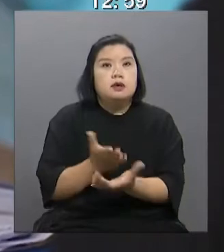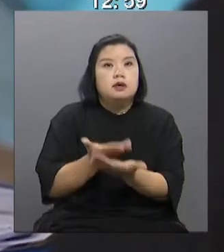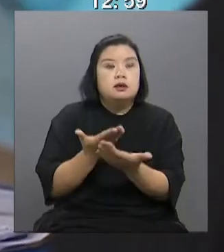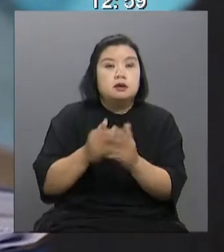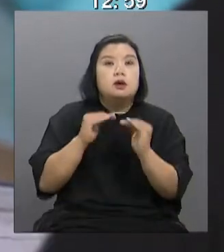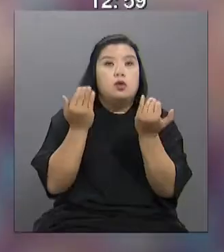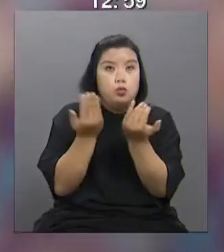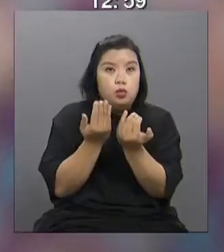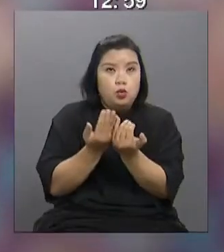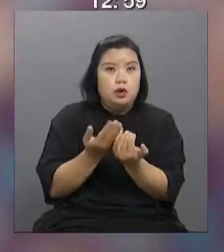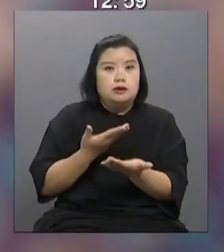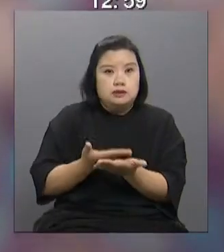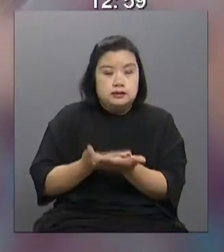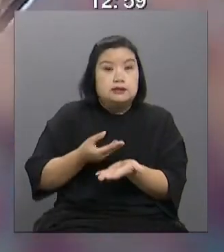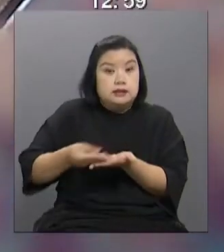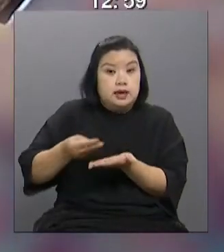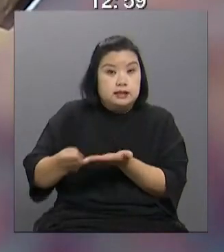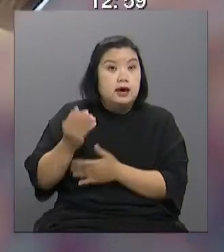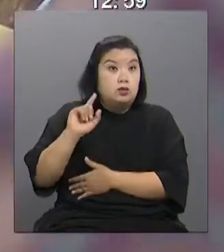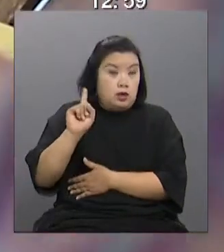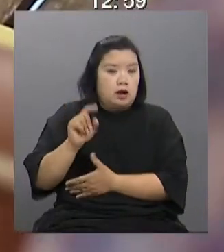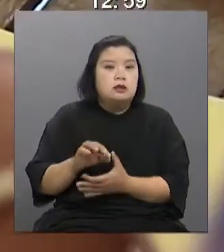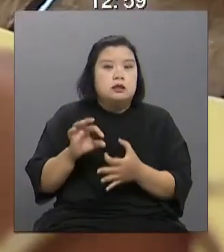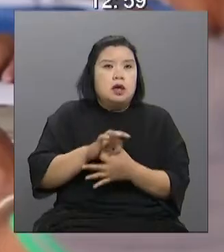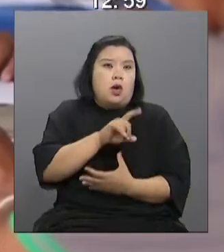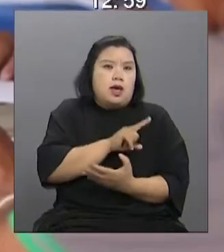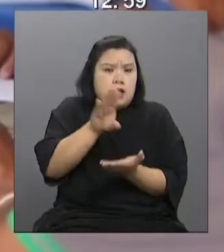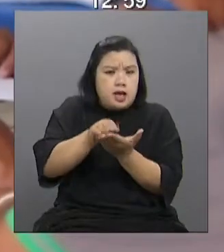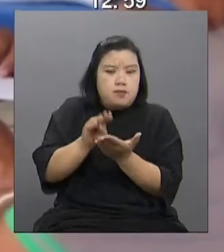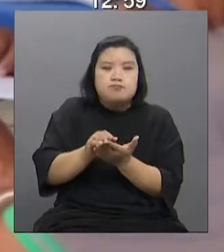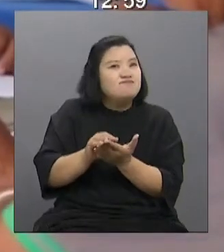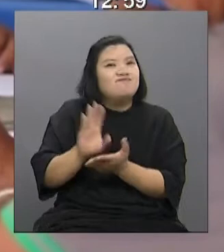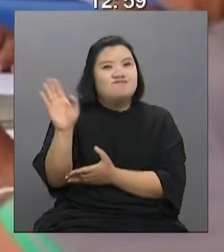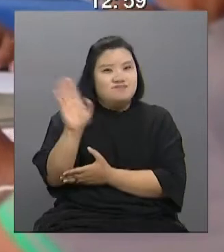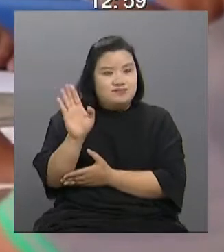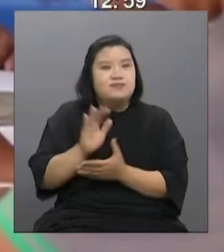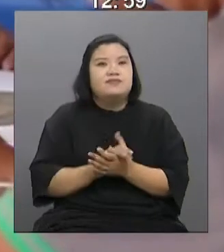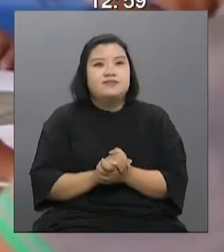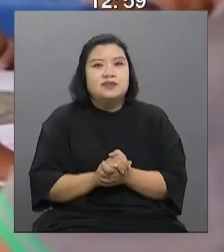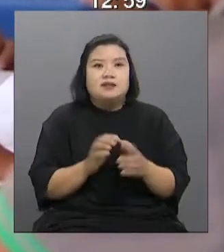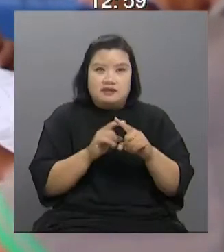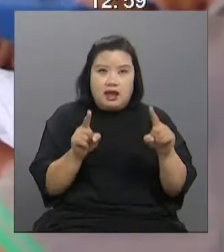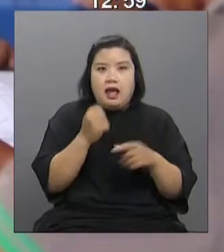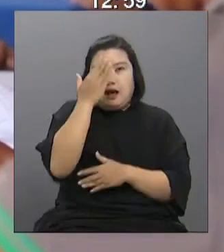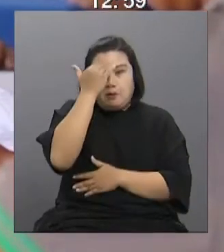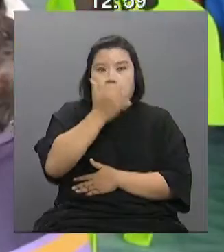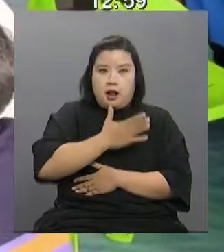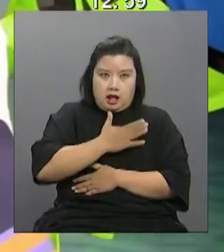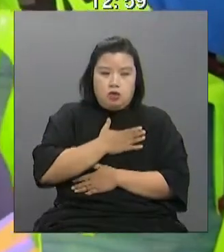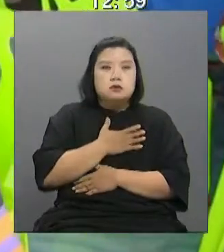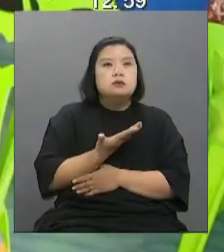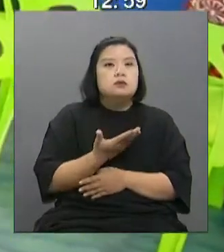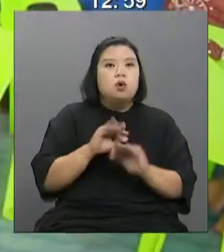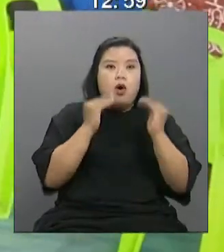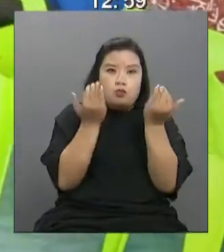ชีรายรับรายจ่ายไม่ใช่เป็นเพียงการจดบันทึกรายการต่างๆที่เป็นเงินเท่านั้นแต่ยังเป็นการสร้างความสามัคคีภาย